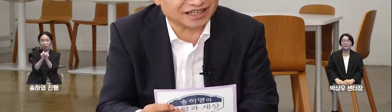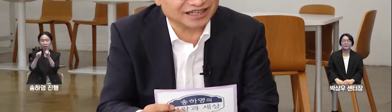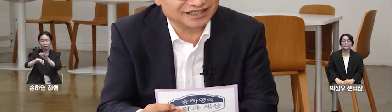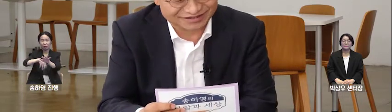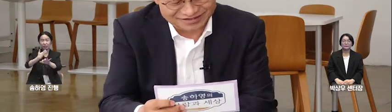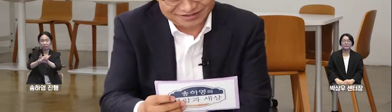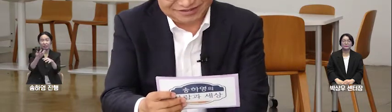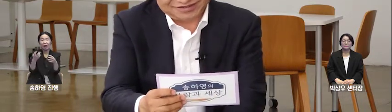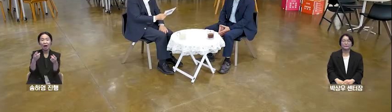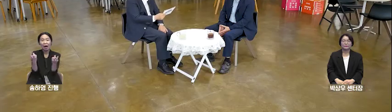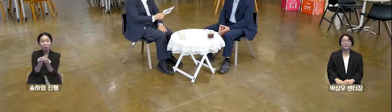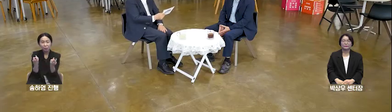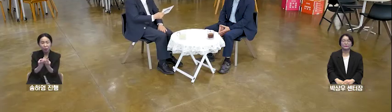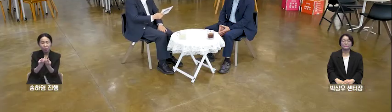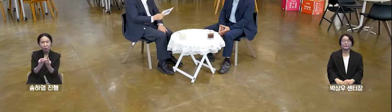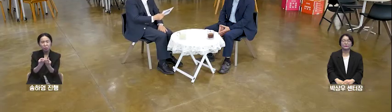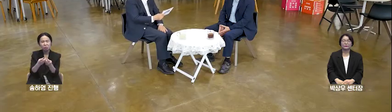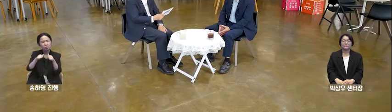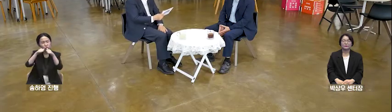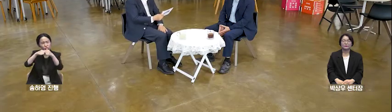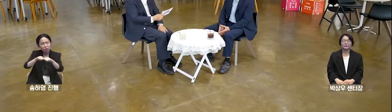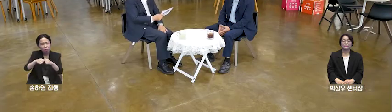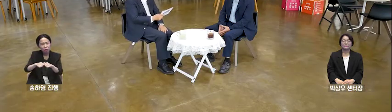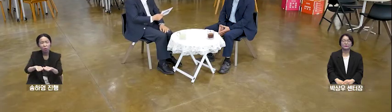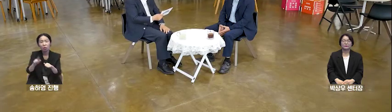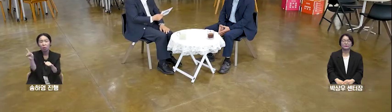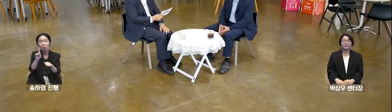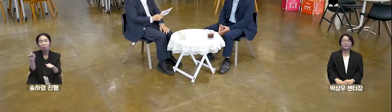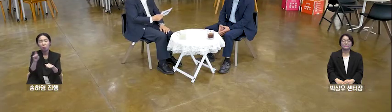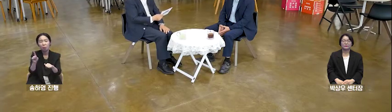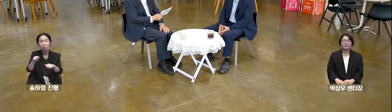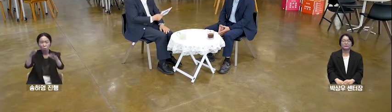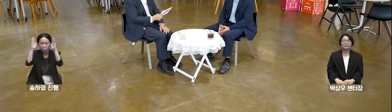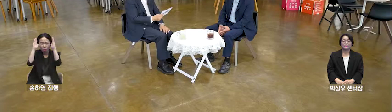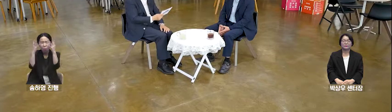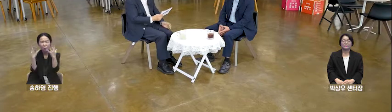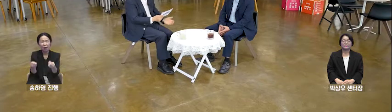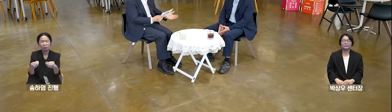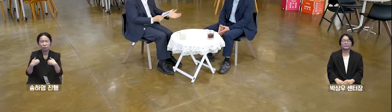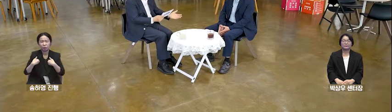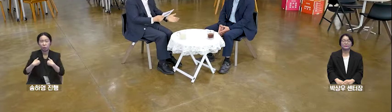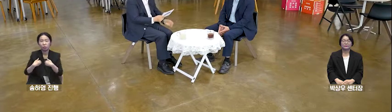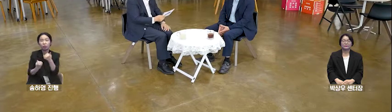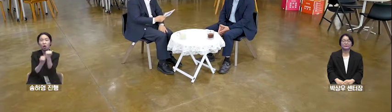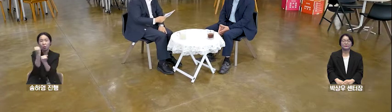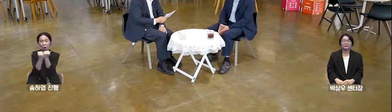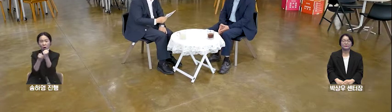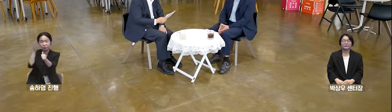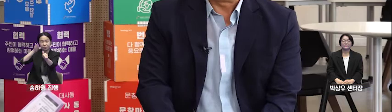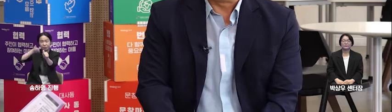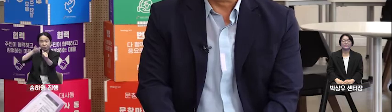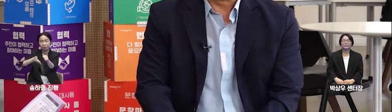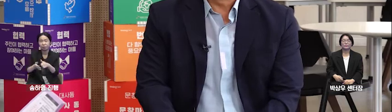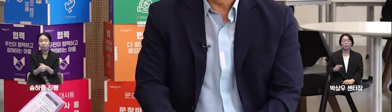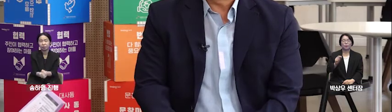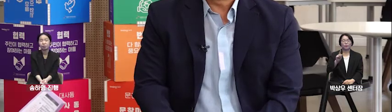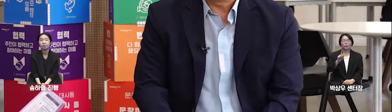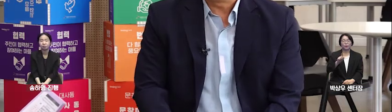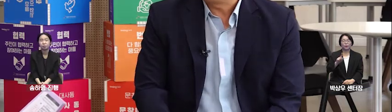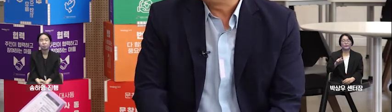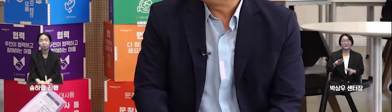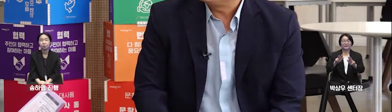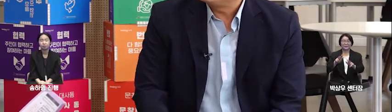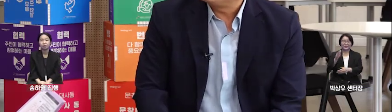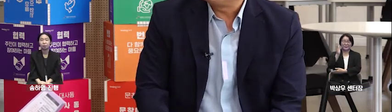방식이다. 조금 구체적으로 오늘 공부를 좀 많이 합니다. 이것도 좀 설명을 좀 부탁드릴게요. 예, 어떻게 좀